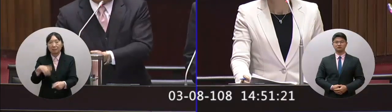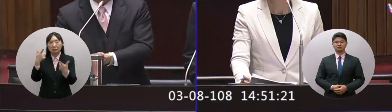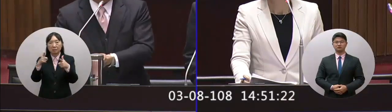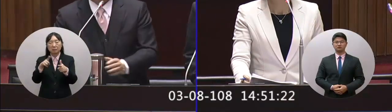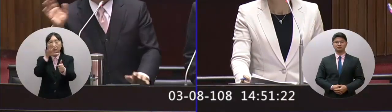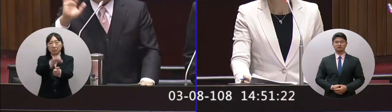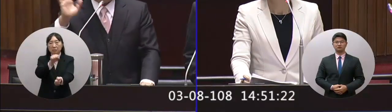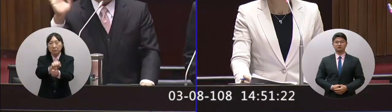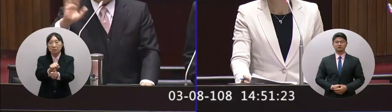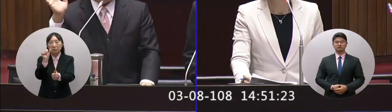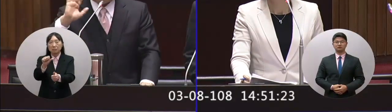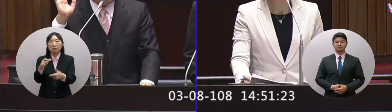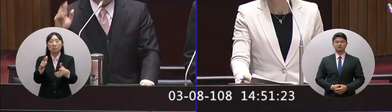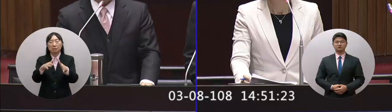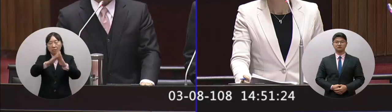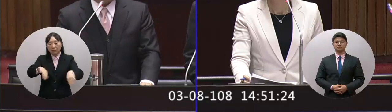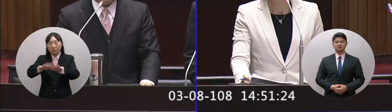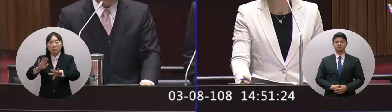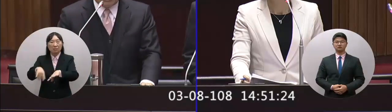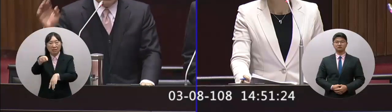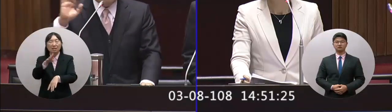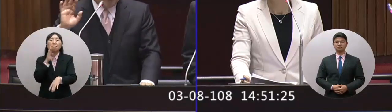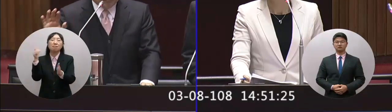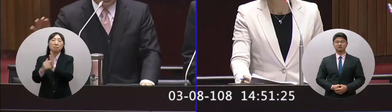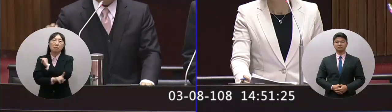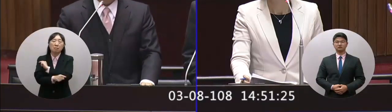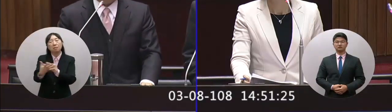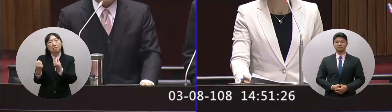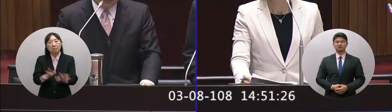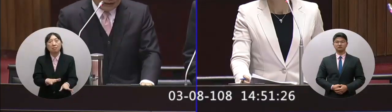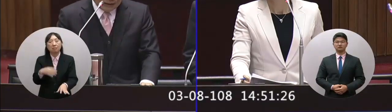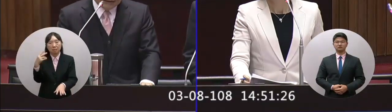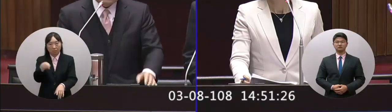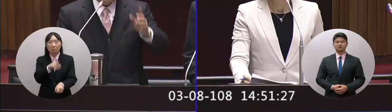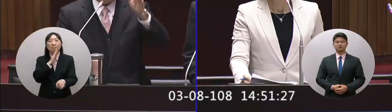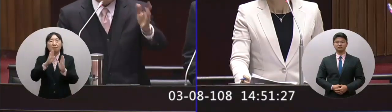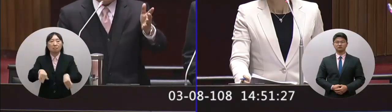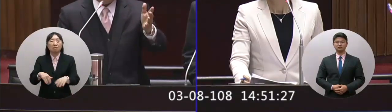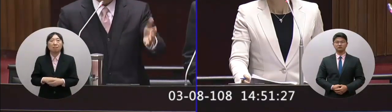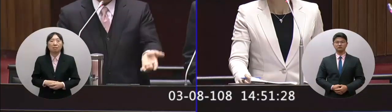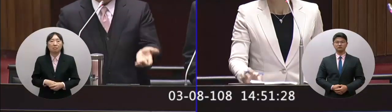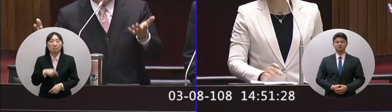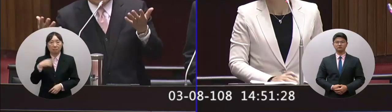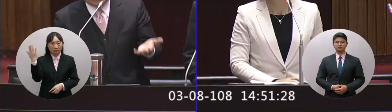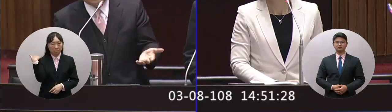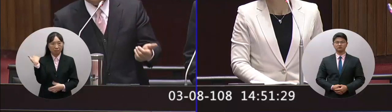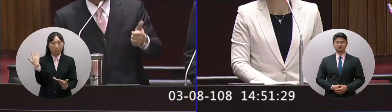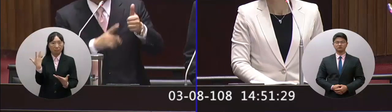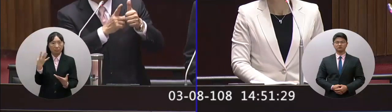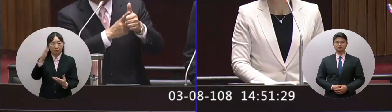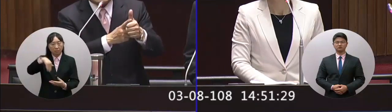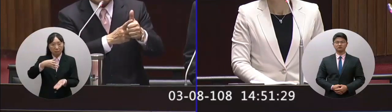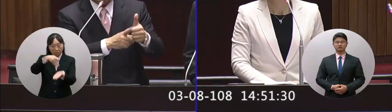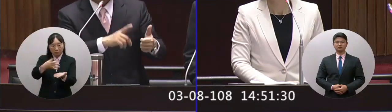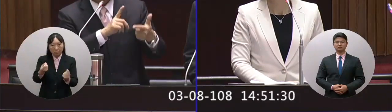去甲拆，这拆是作不得已的手段，尽量无爱做这款代志。啊，过去无来登记，